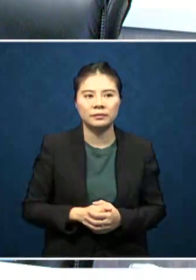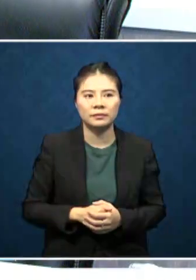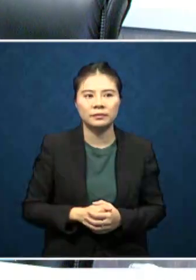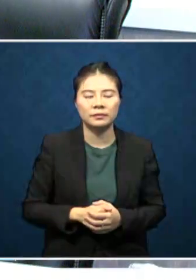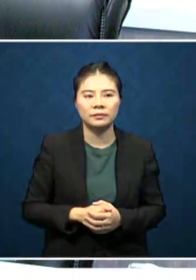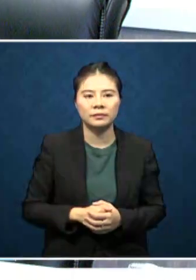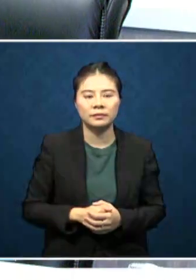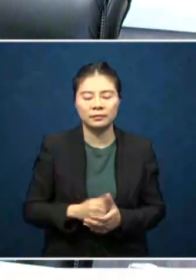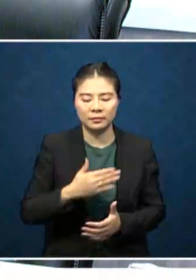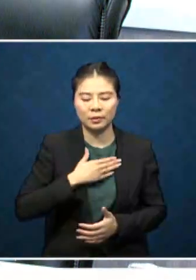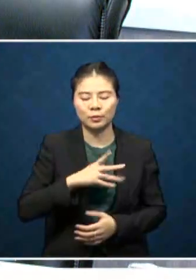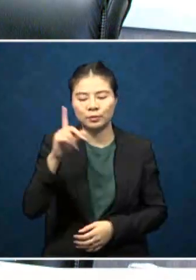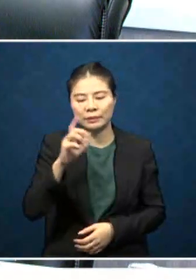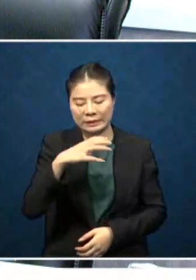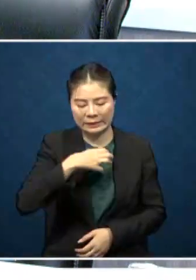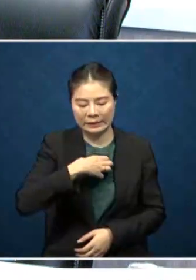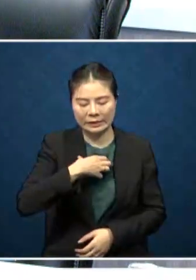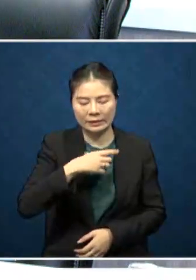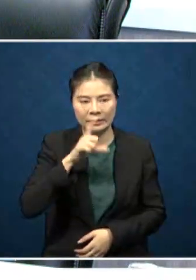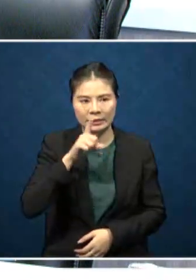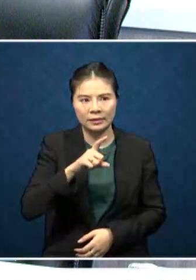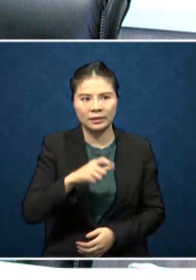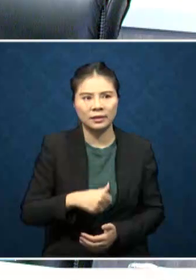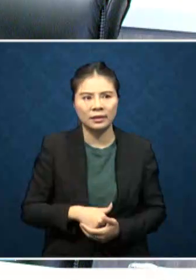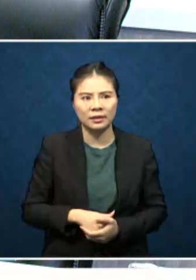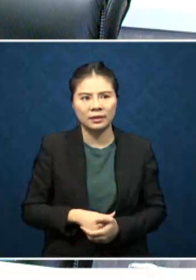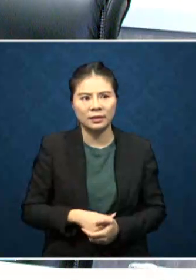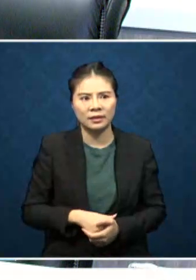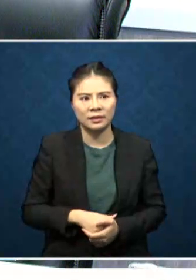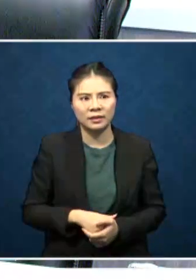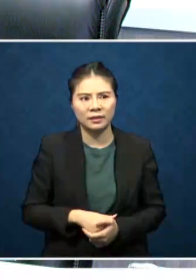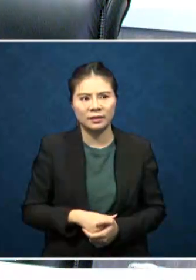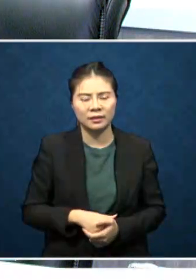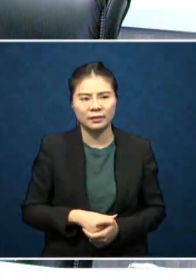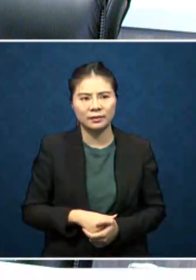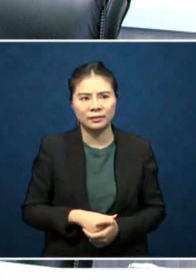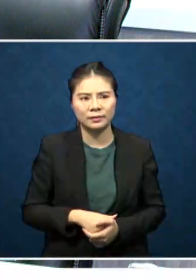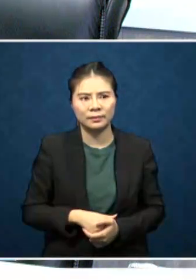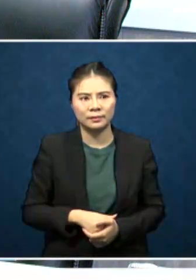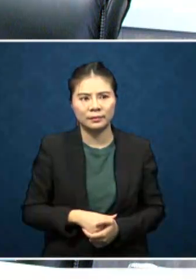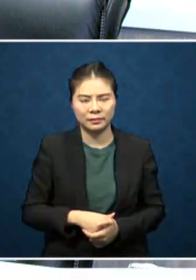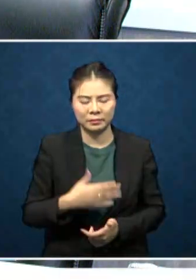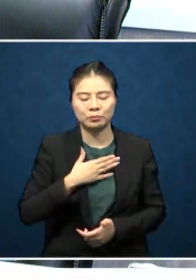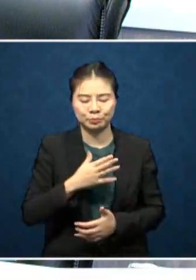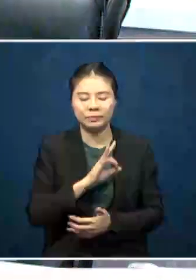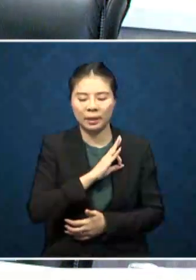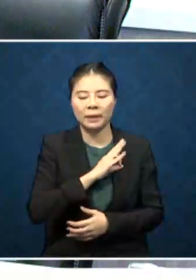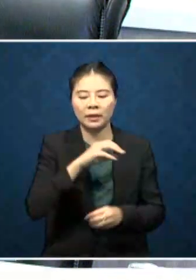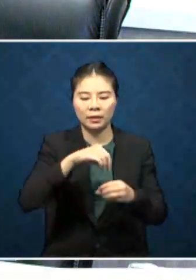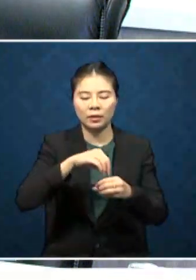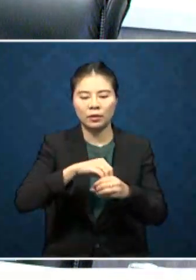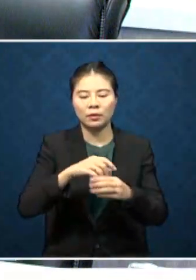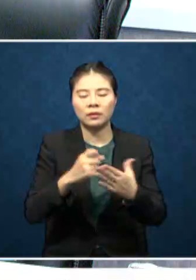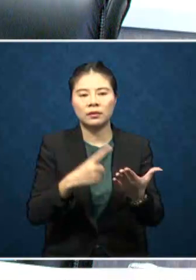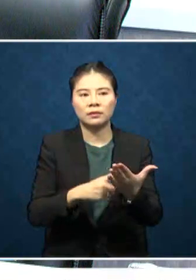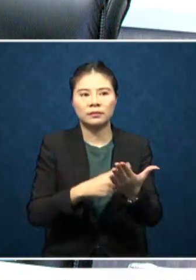กระผมเรียนถามว่าเมื่อมีผมเองก็เป็นสมาชิกท่านหนึ่งที่ปรึกษาหารือนะครับแล้วก็ท